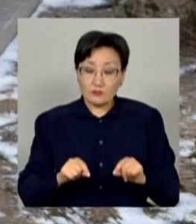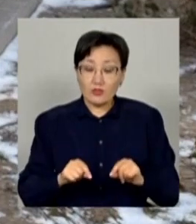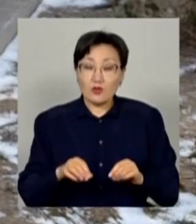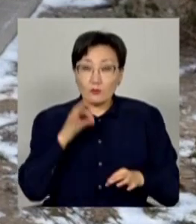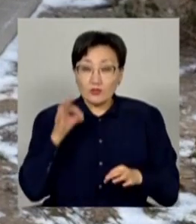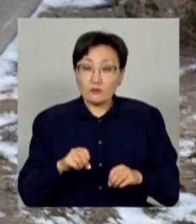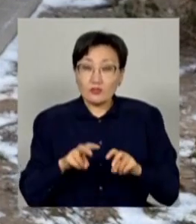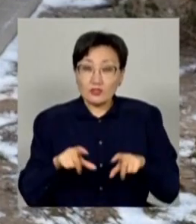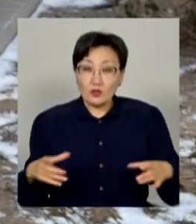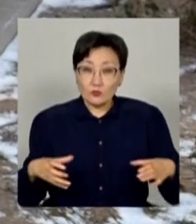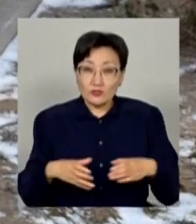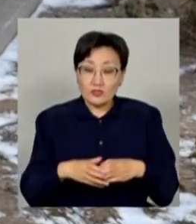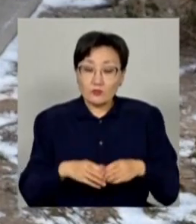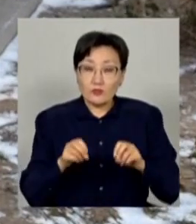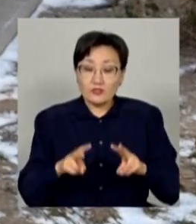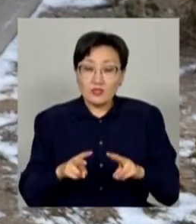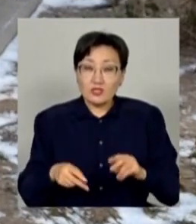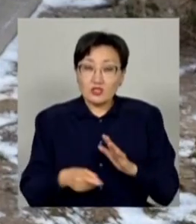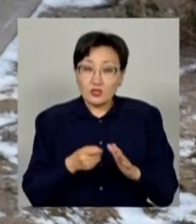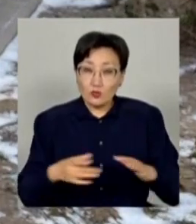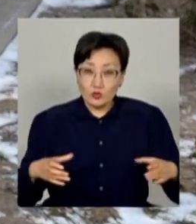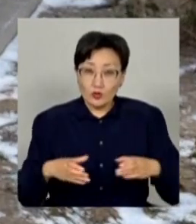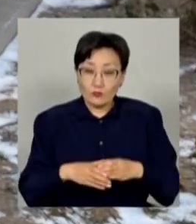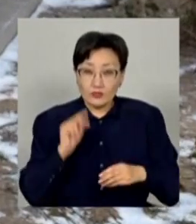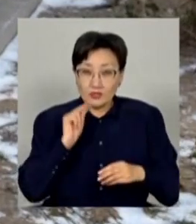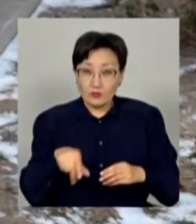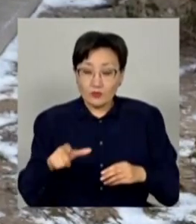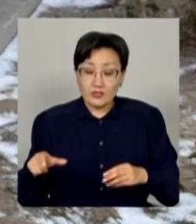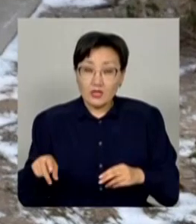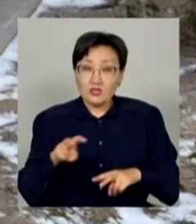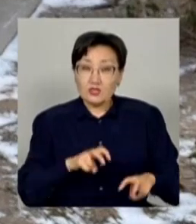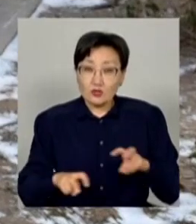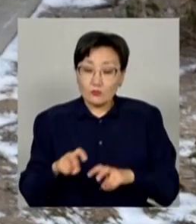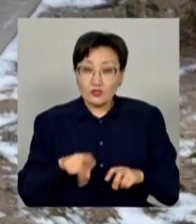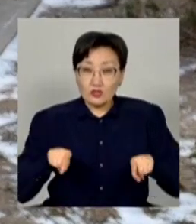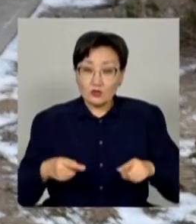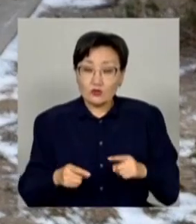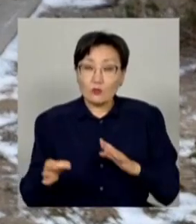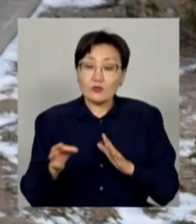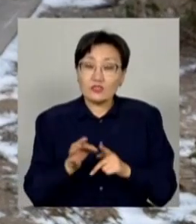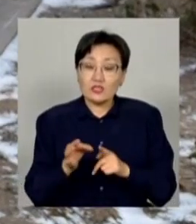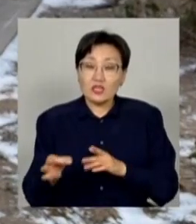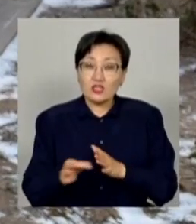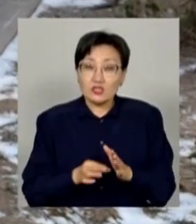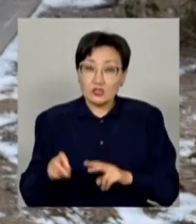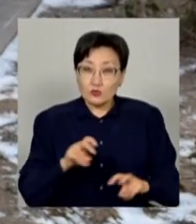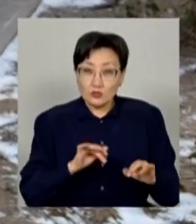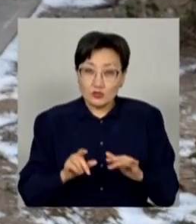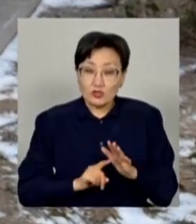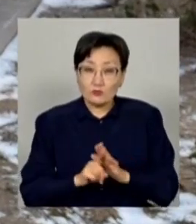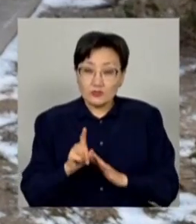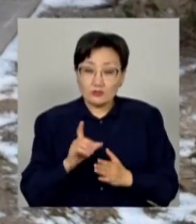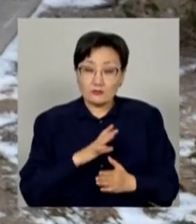тәжірибелі мамандарынан құралған арнайы тергеу тобы күдікті тұлғаларды анықтау және ұстау мақсатында жедел іздестіру шараларын